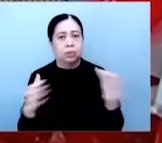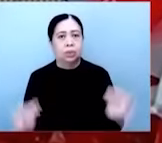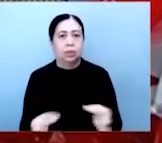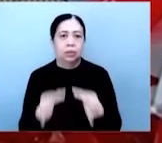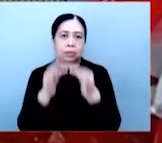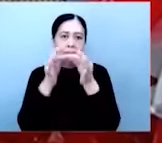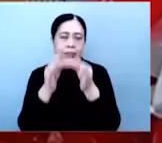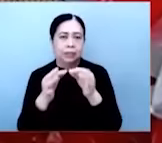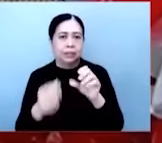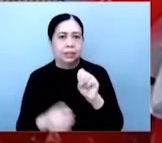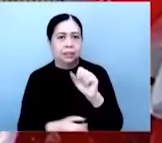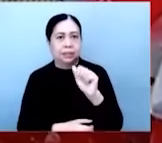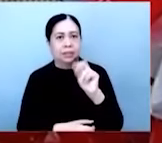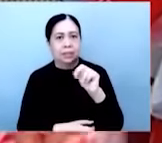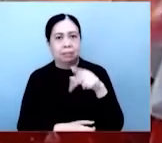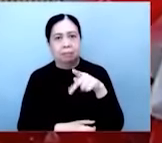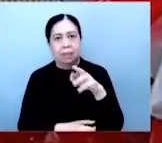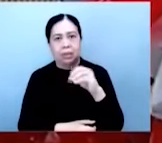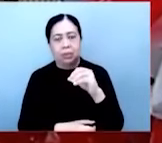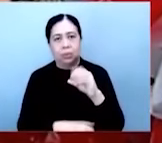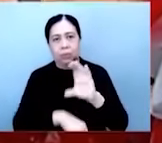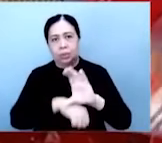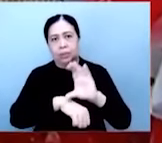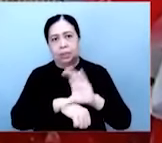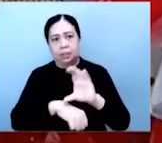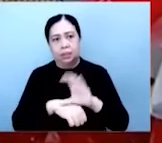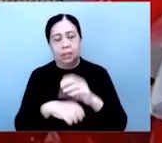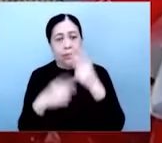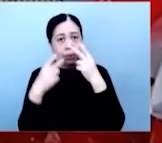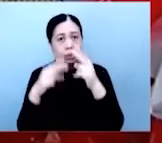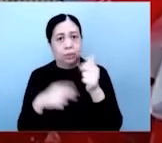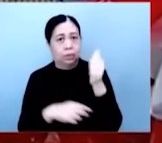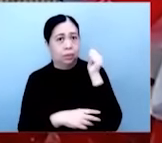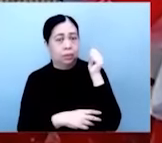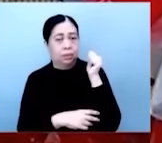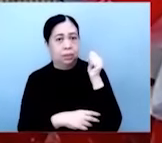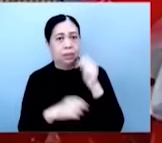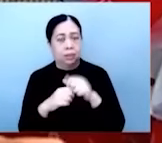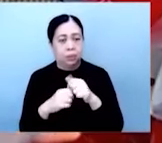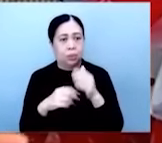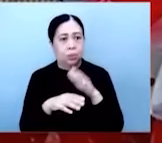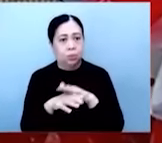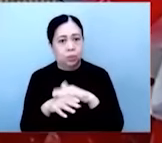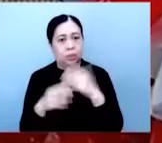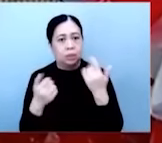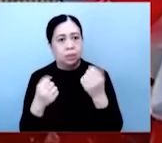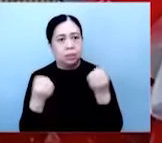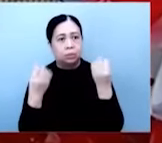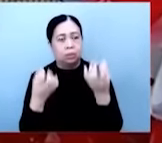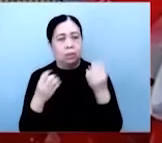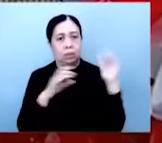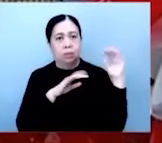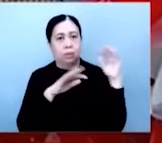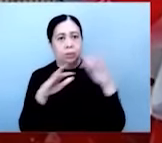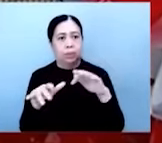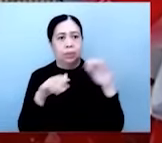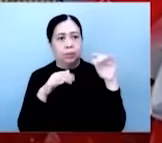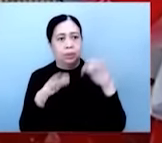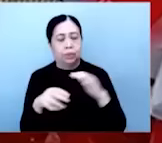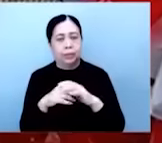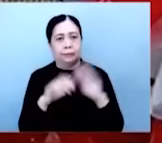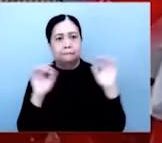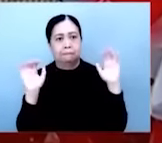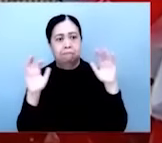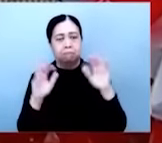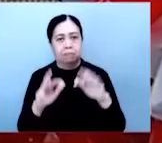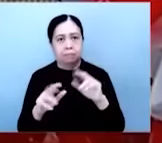Pedro Cathedral. At sa makikita nyo naman sa likuran ko ay unti-unti na rin dumadating o yung pagdagsa ng